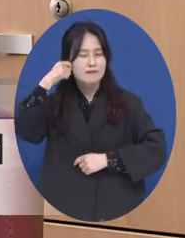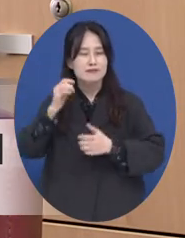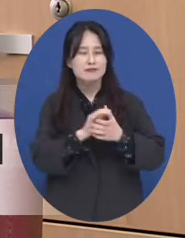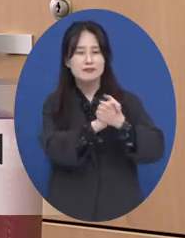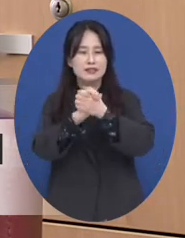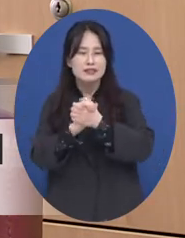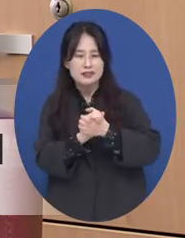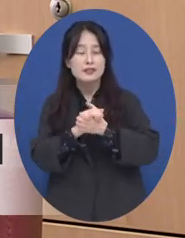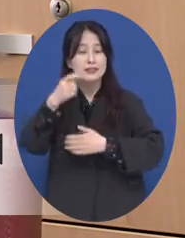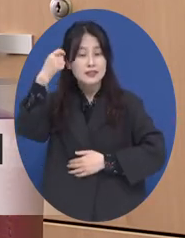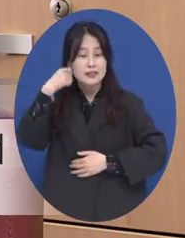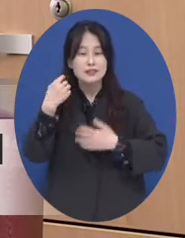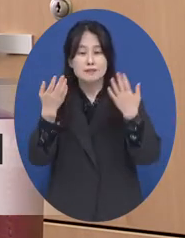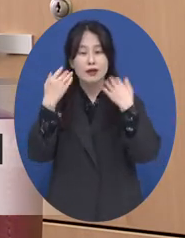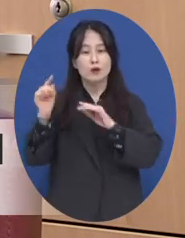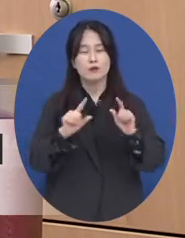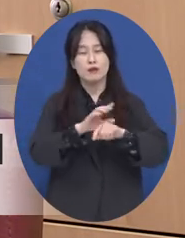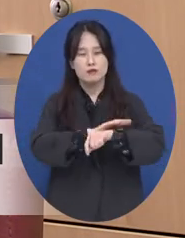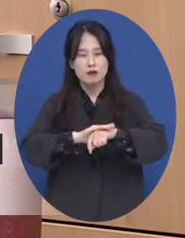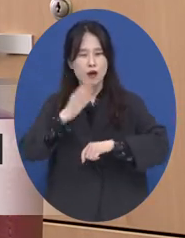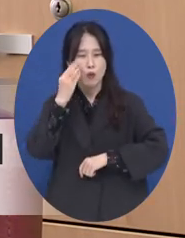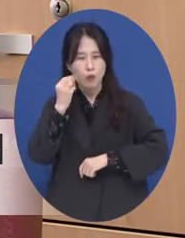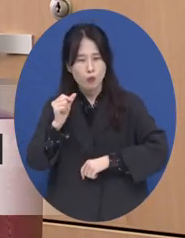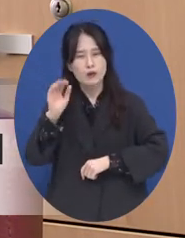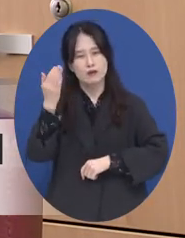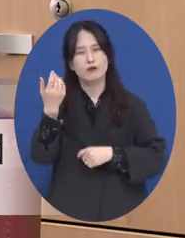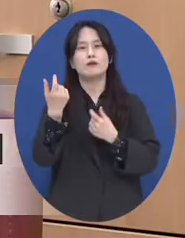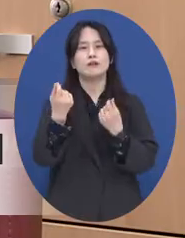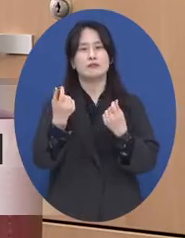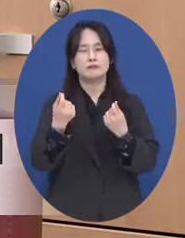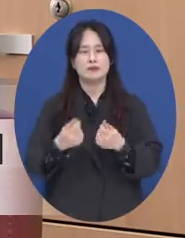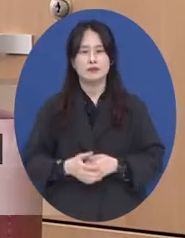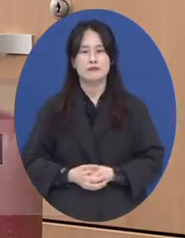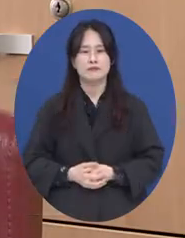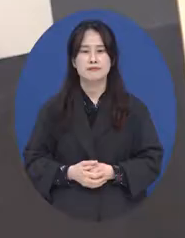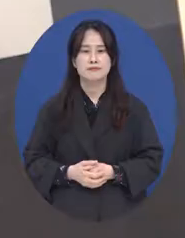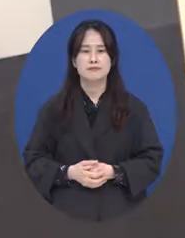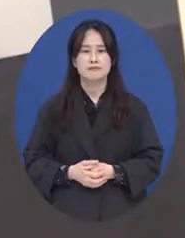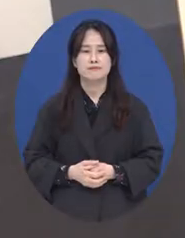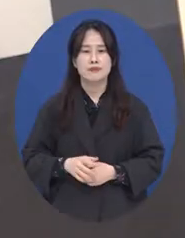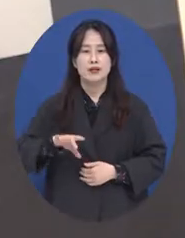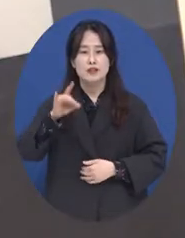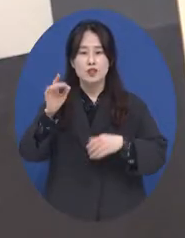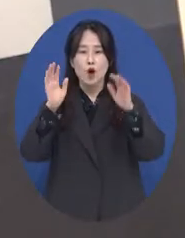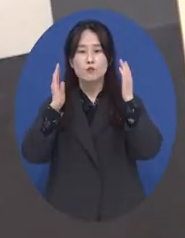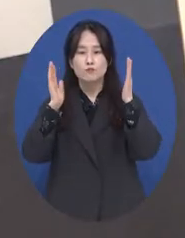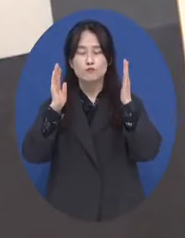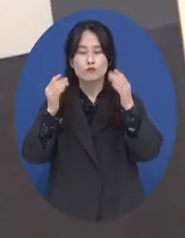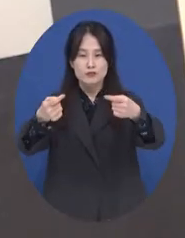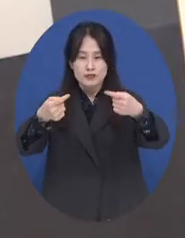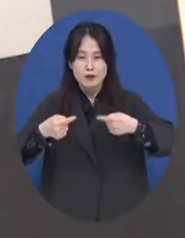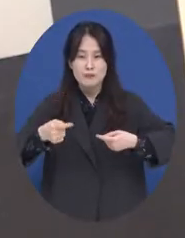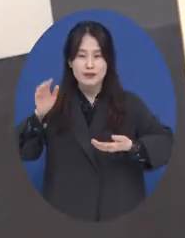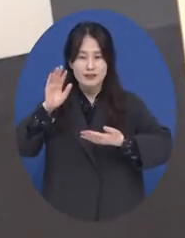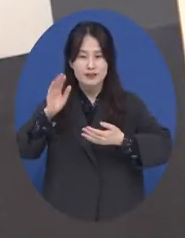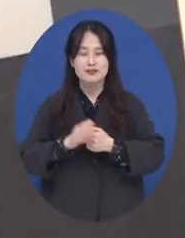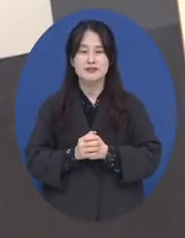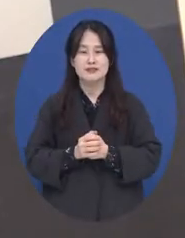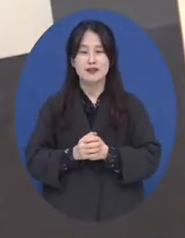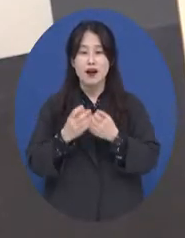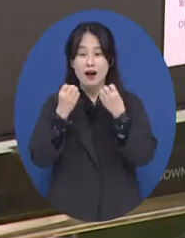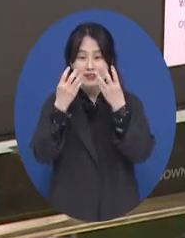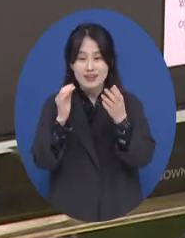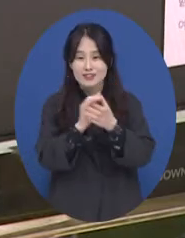때는 그런 더 친숙하게 학교 생활에 잘 적응할 수 있으리라 믿습니다. 첫 수업에 동참한 아이들은 모니터한